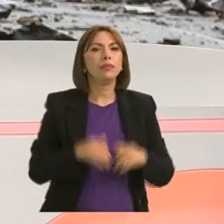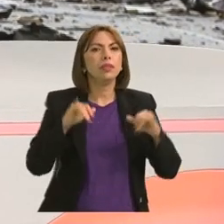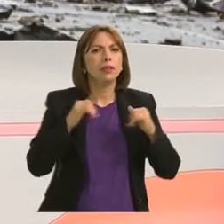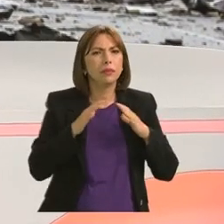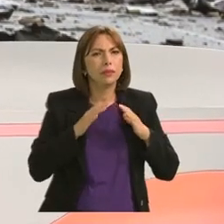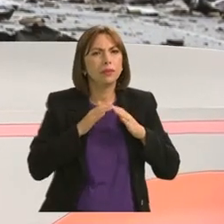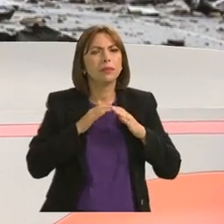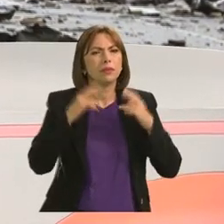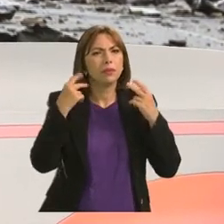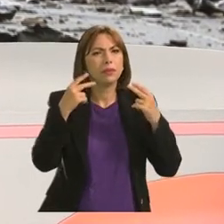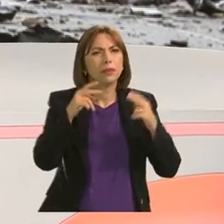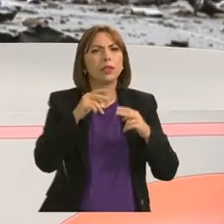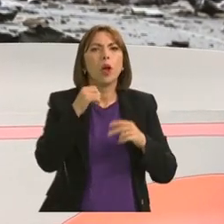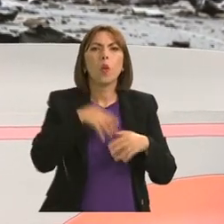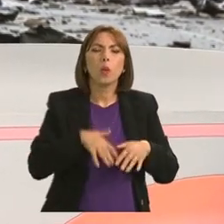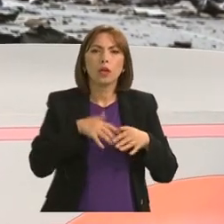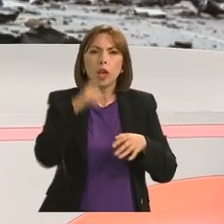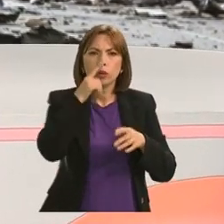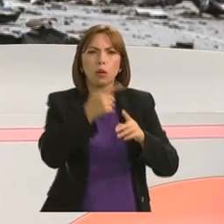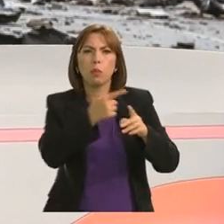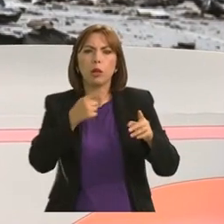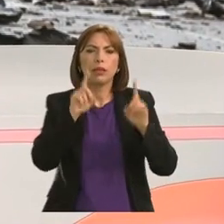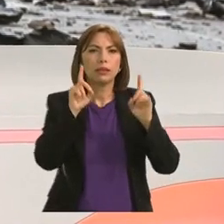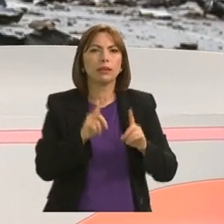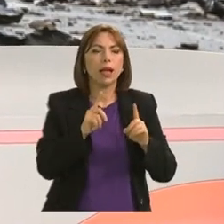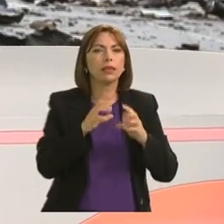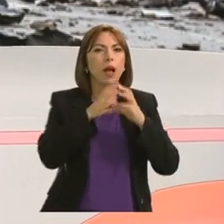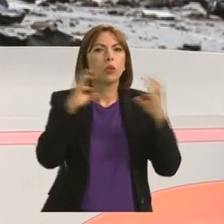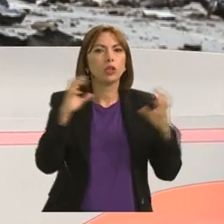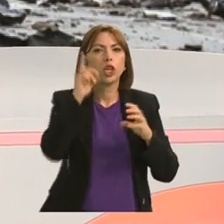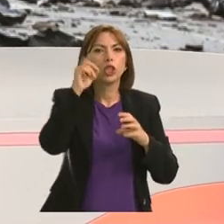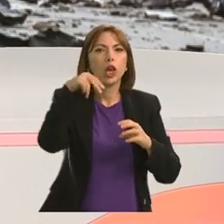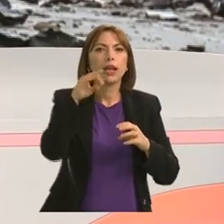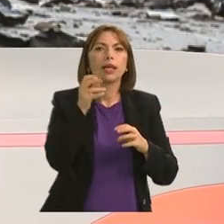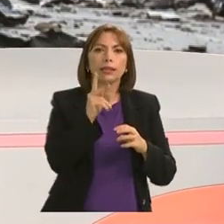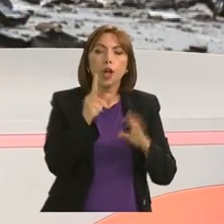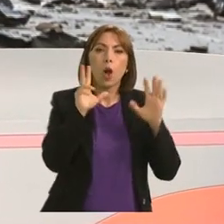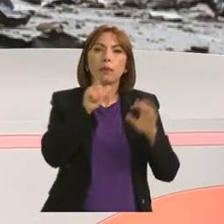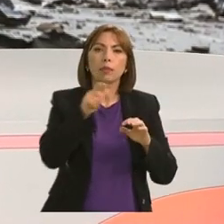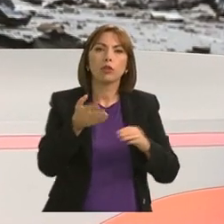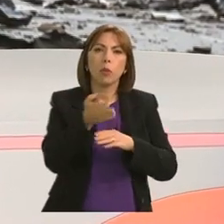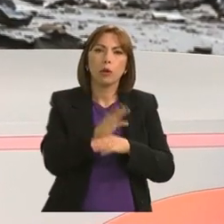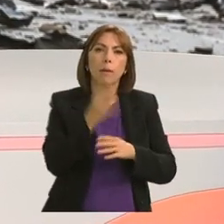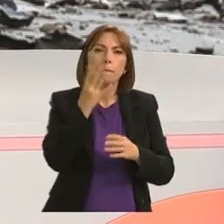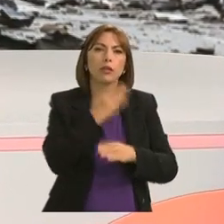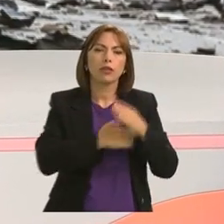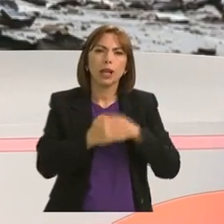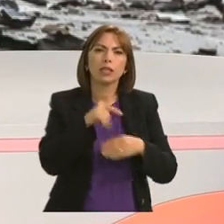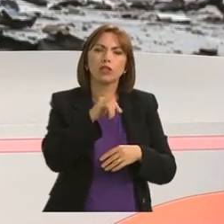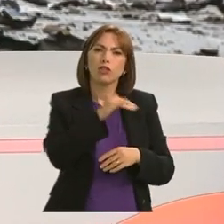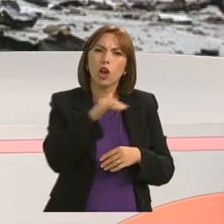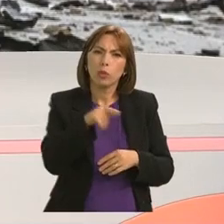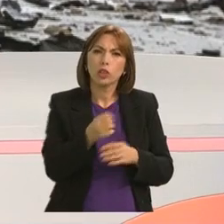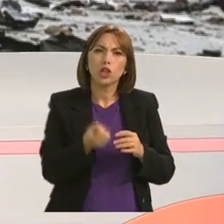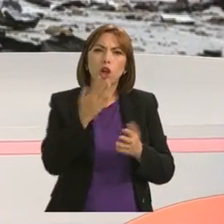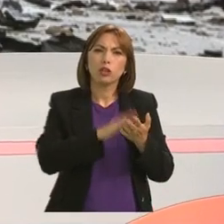Ororile continuă în Ucraina. Rușii au bombardat o stație de autobuz din Donetsk, iar 8 persoane au murit și 4 au fost rănite, printre ei și copii. O